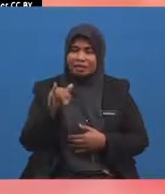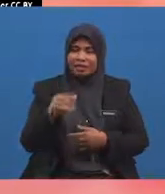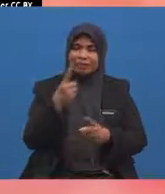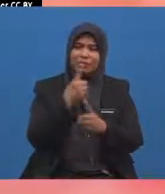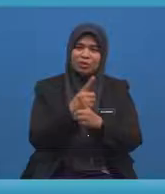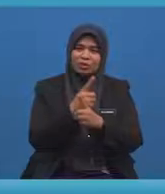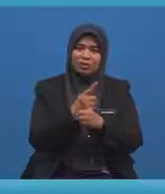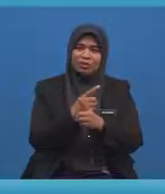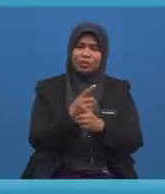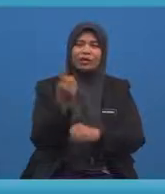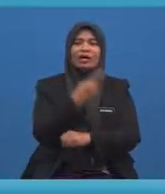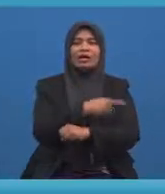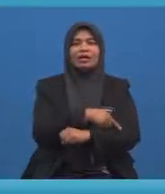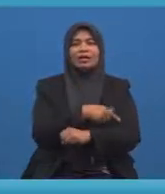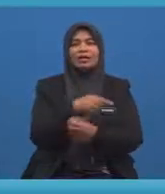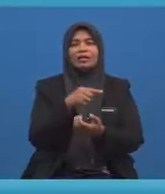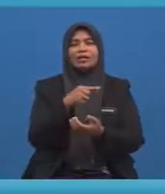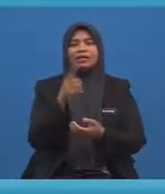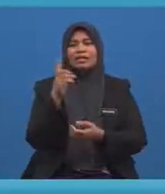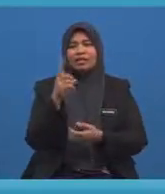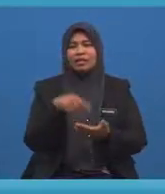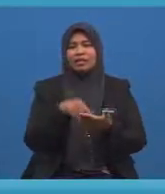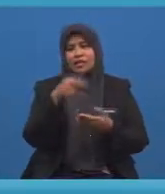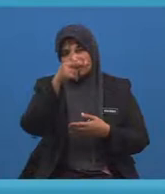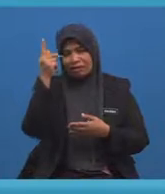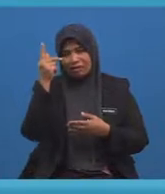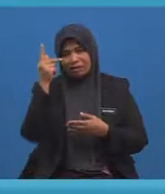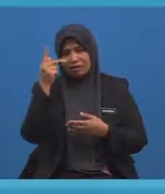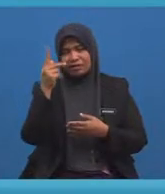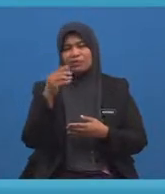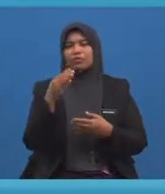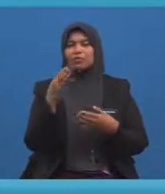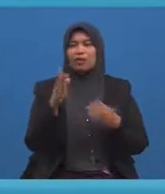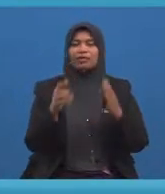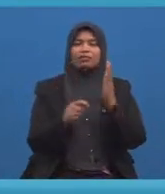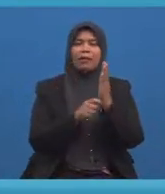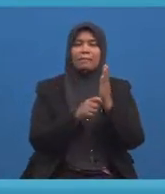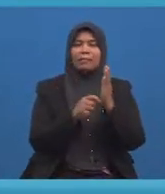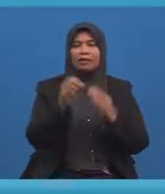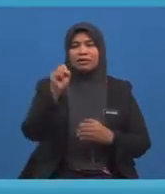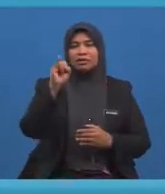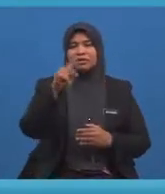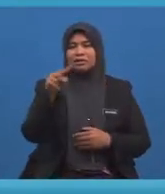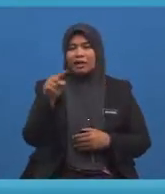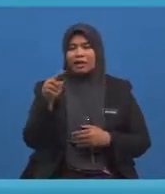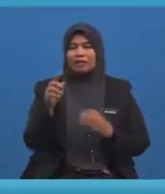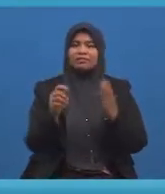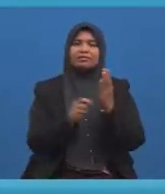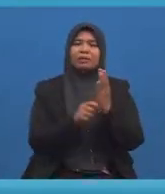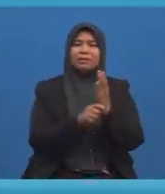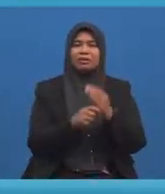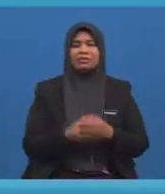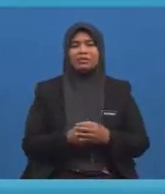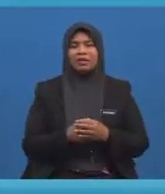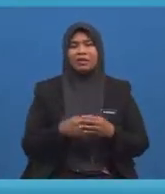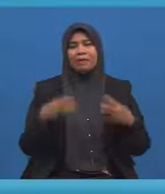betul. Hal ini kerana saiz anak saya sudah bertambah. Apabila saiz manusia bertambah,